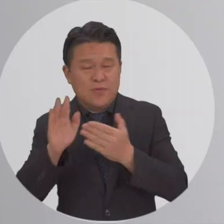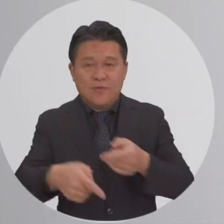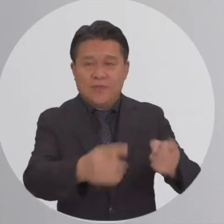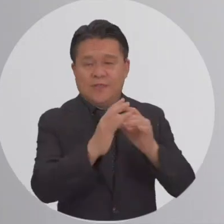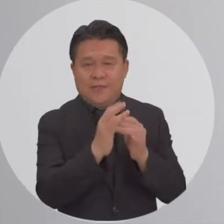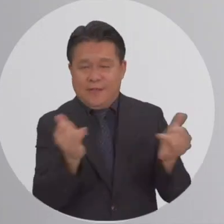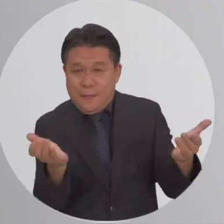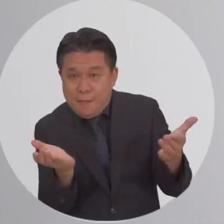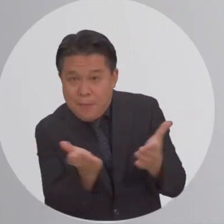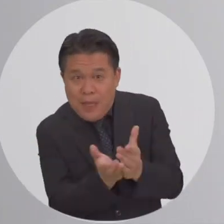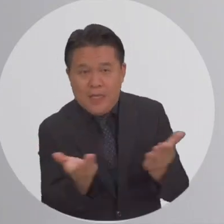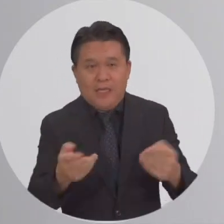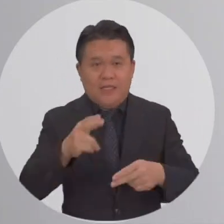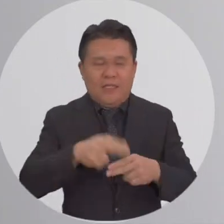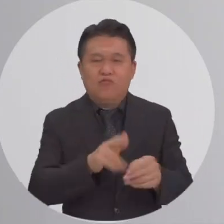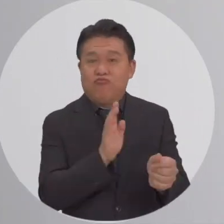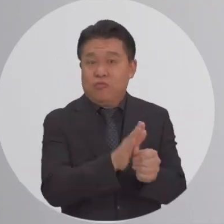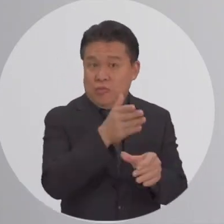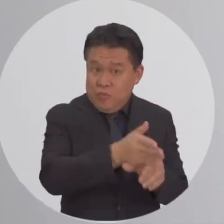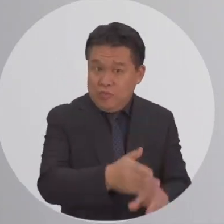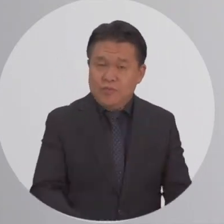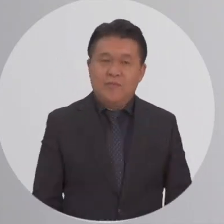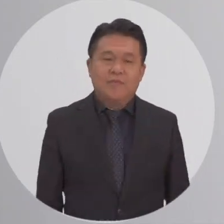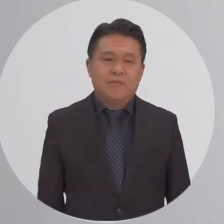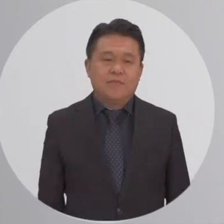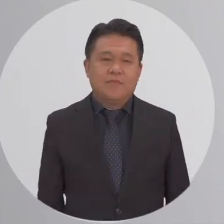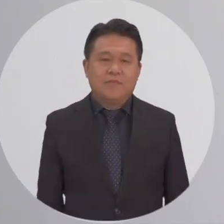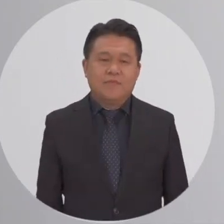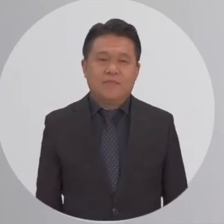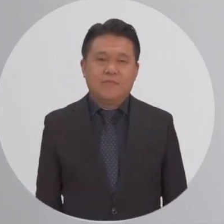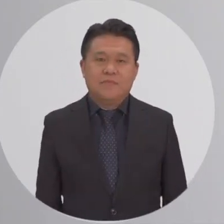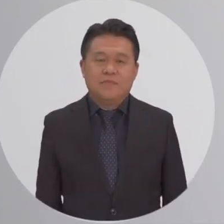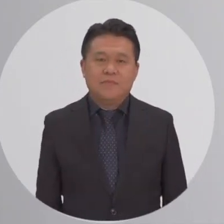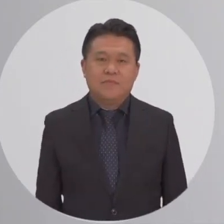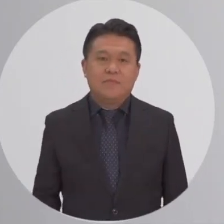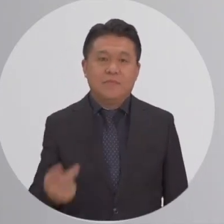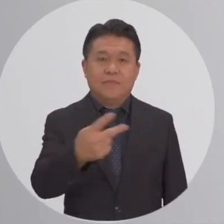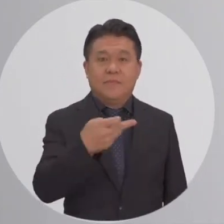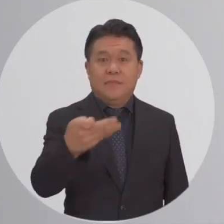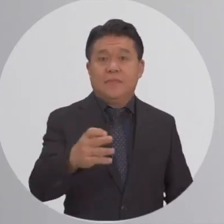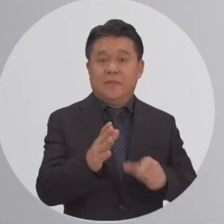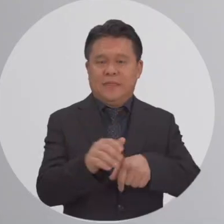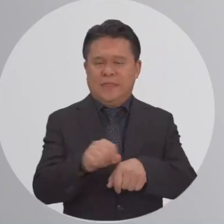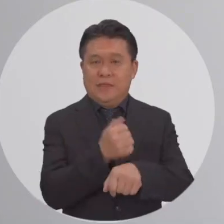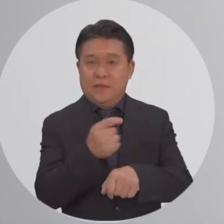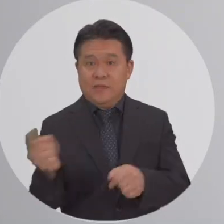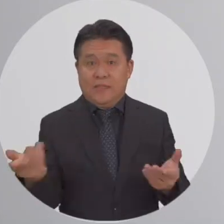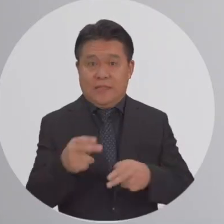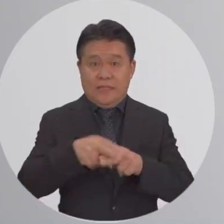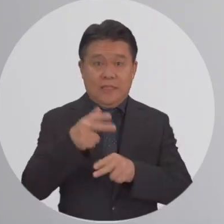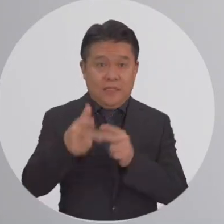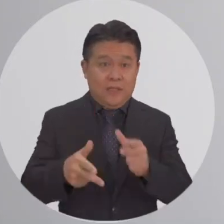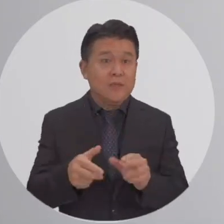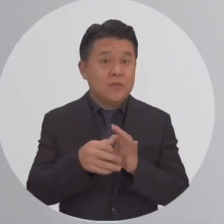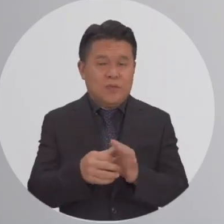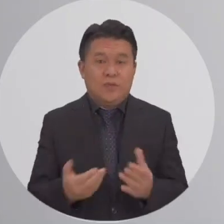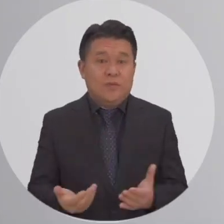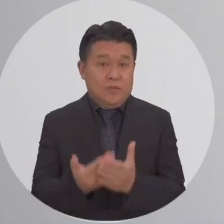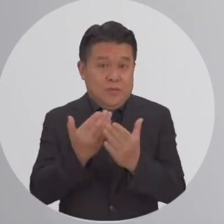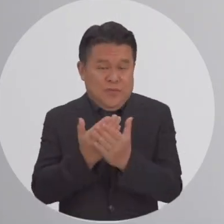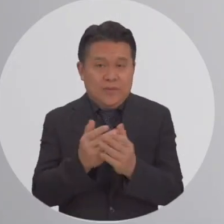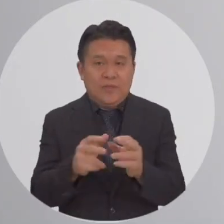개발하고 참여자 맞춤형 일자리를 지원하고 있습니다. 특히 2014년에 특화형 일자리